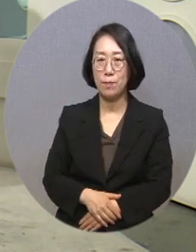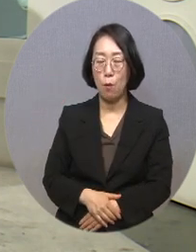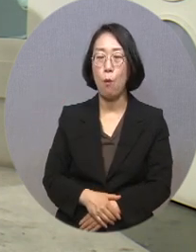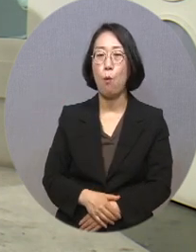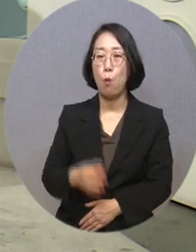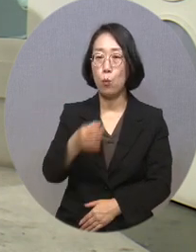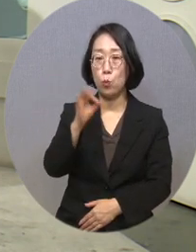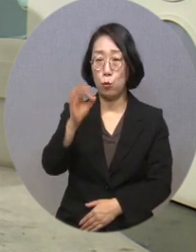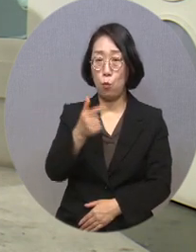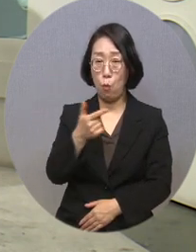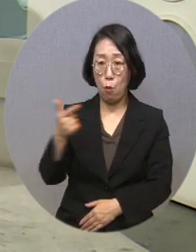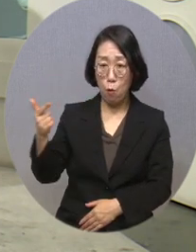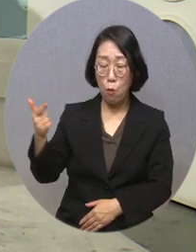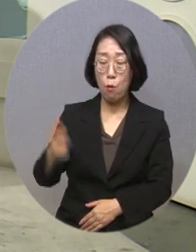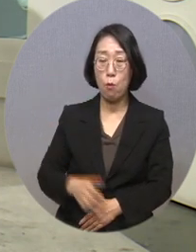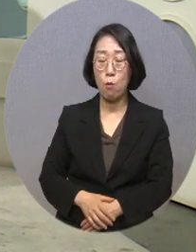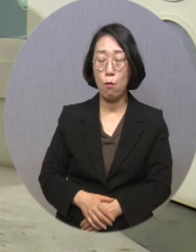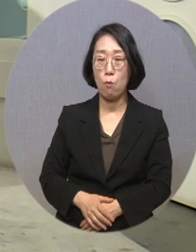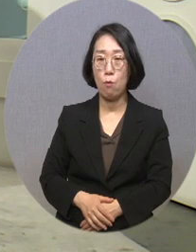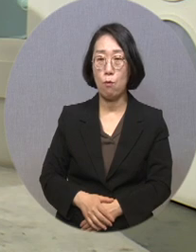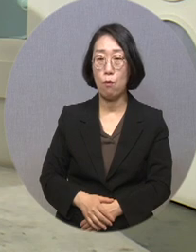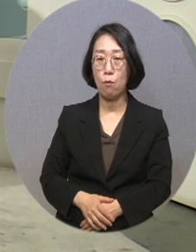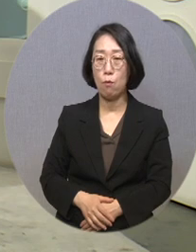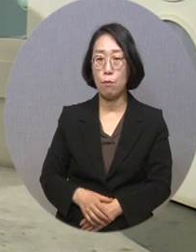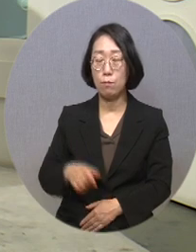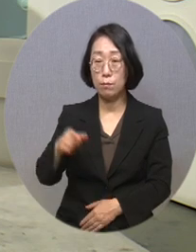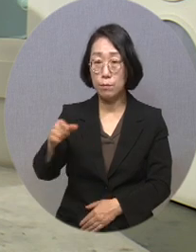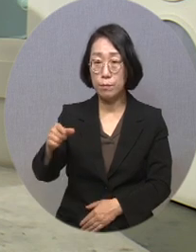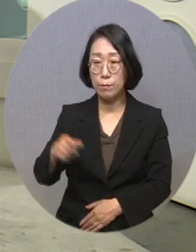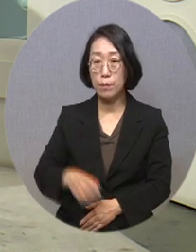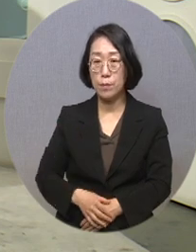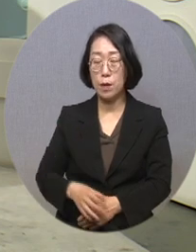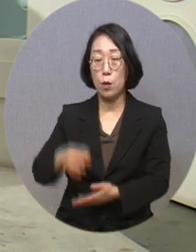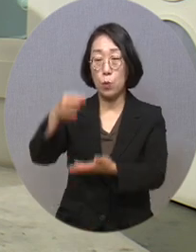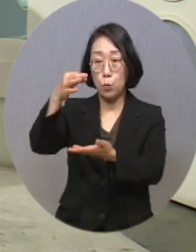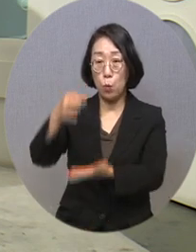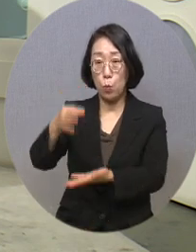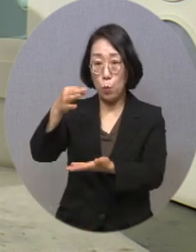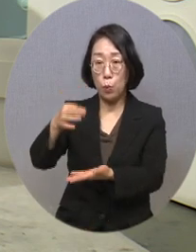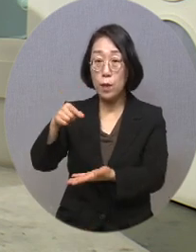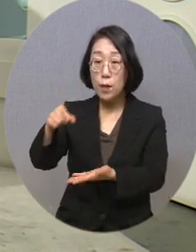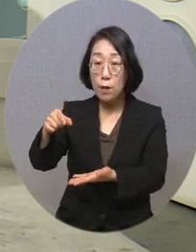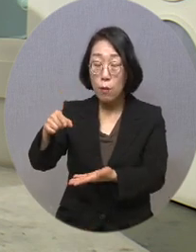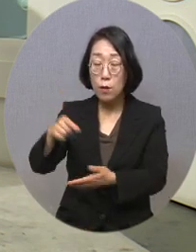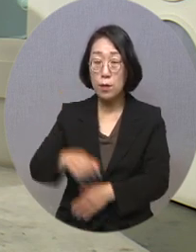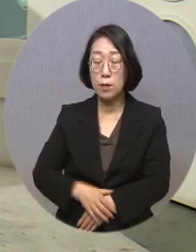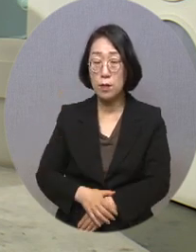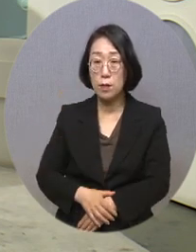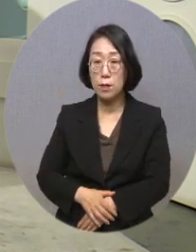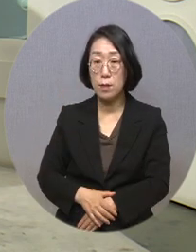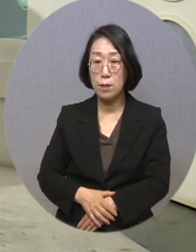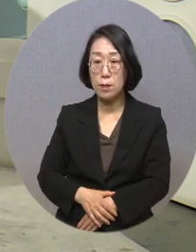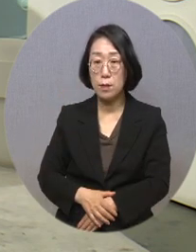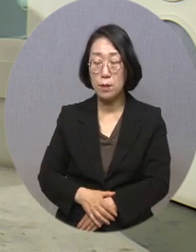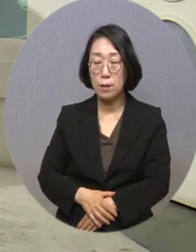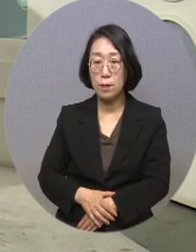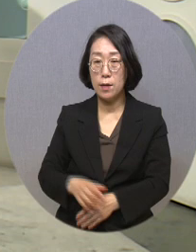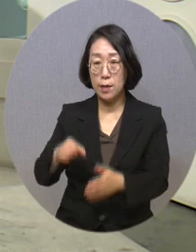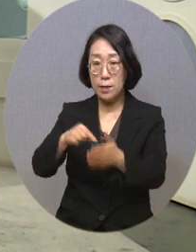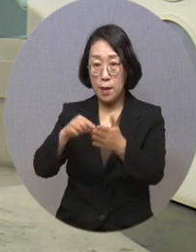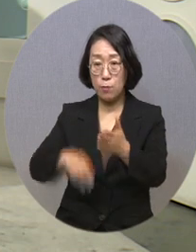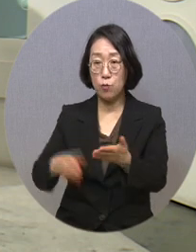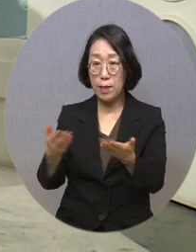마련돼 있네요. 네네. 그러면 그걸 공제 기금은 별도로 매월 세무사